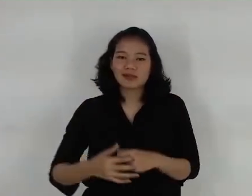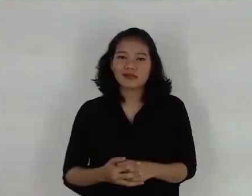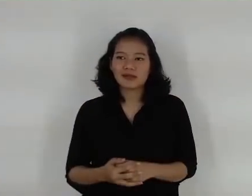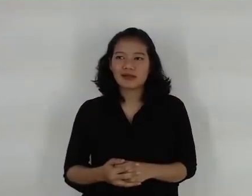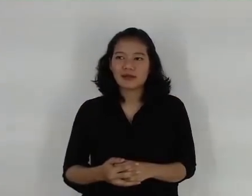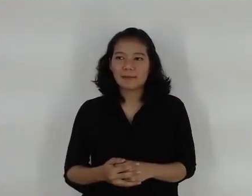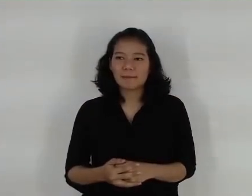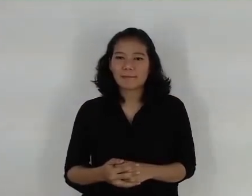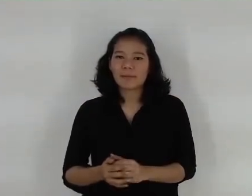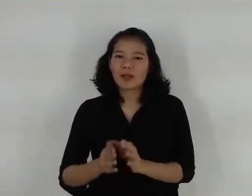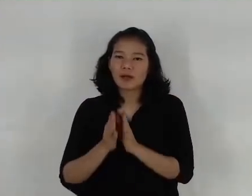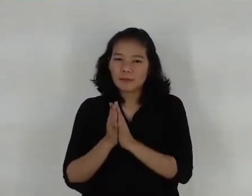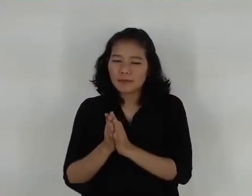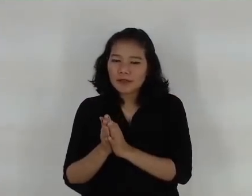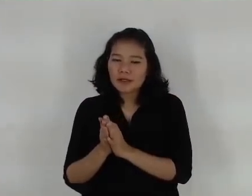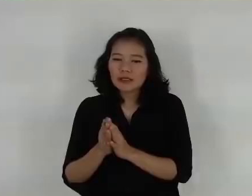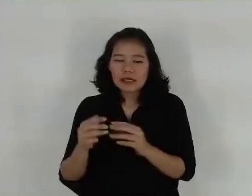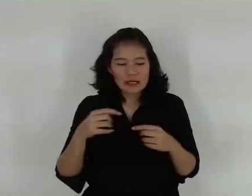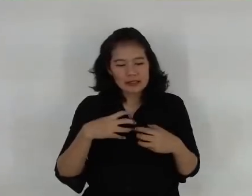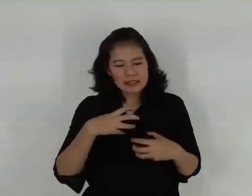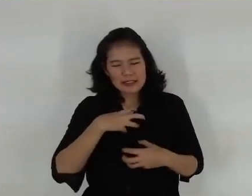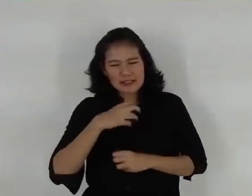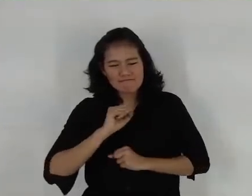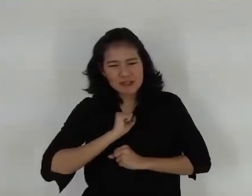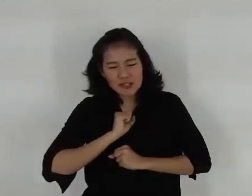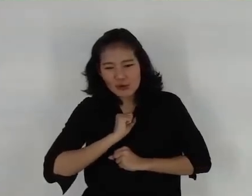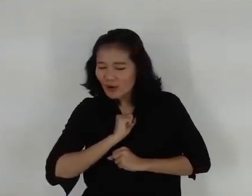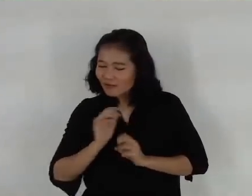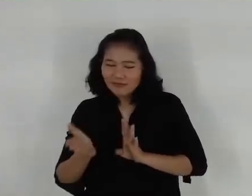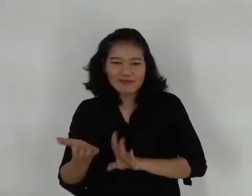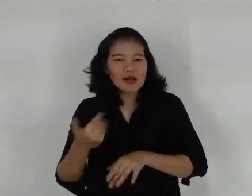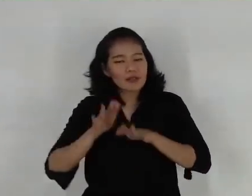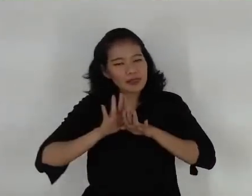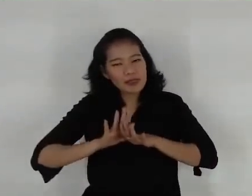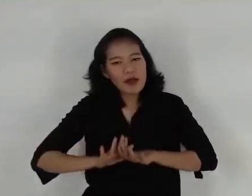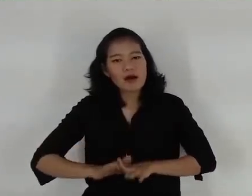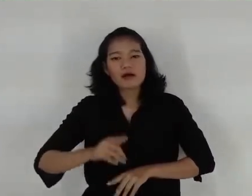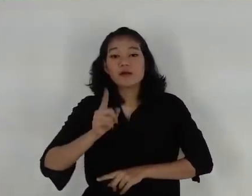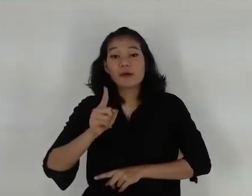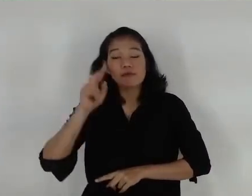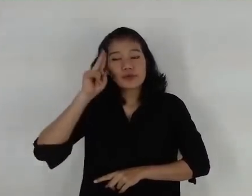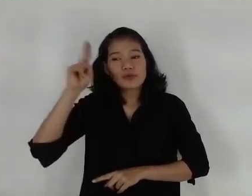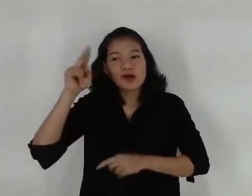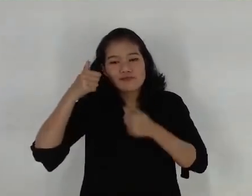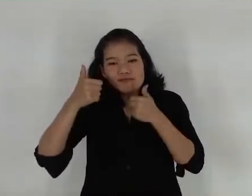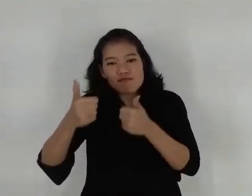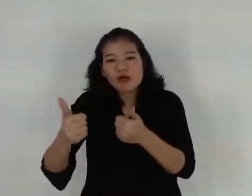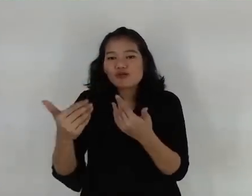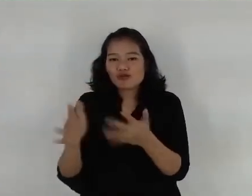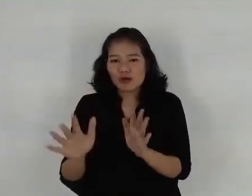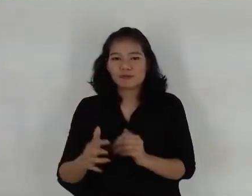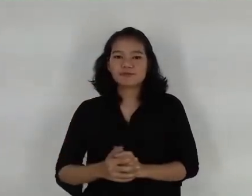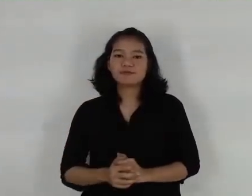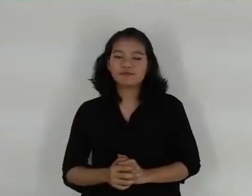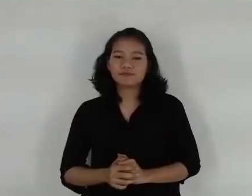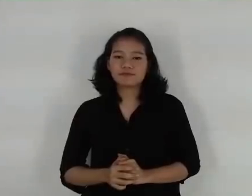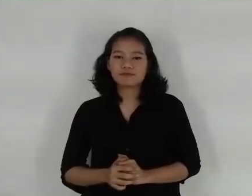kembalilah tenang hai jiwaku Sebab tuhan telah berbuat baik kepadamu